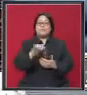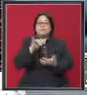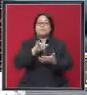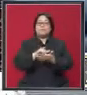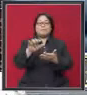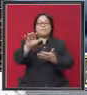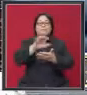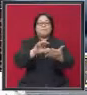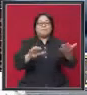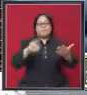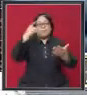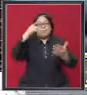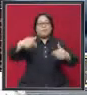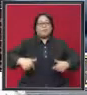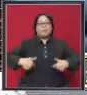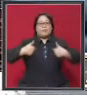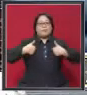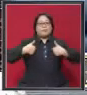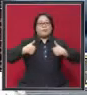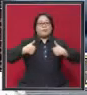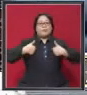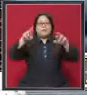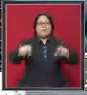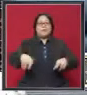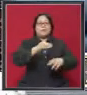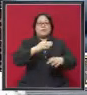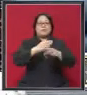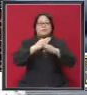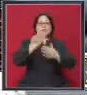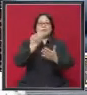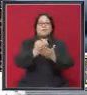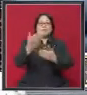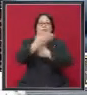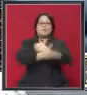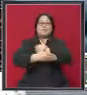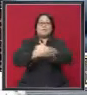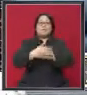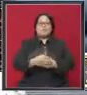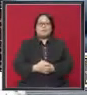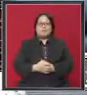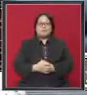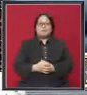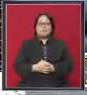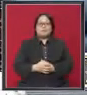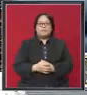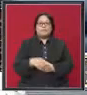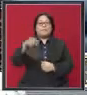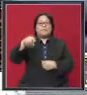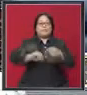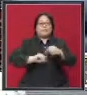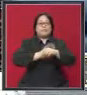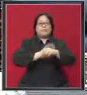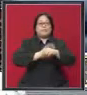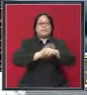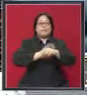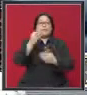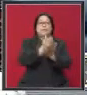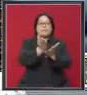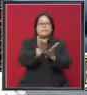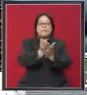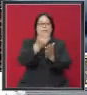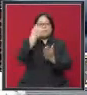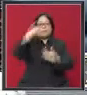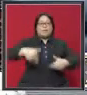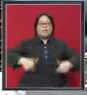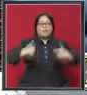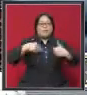tidak bukan dirangka untuk kelangsungan hidup rakyat dan ketahanan ekonomi negara. It is COVID-19 budget, a budget